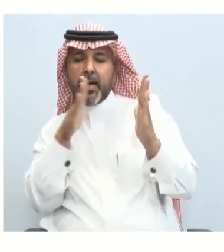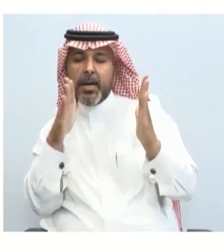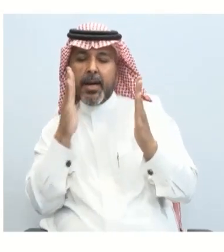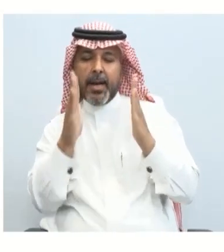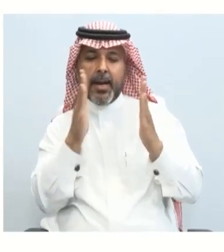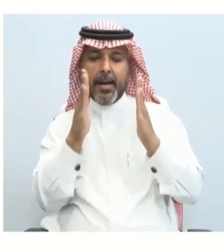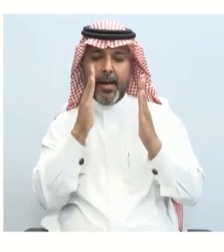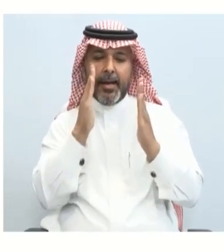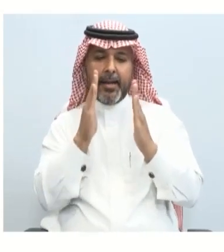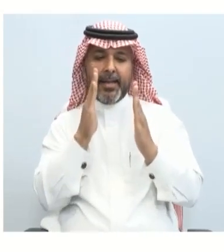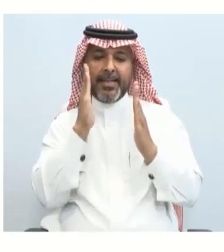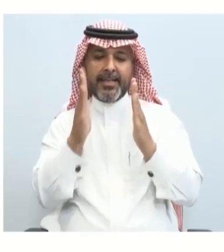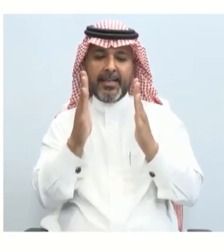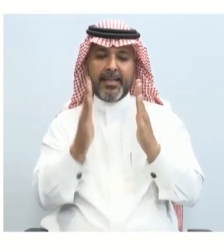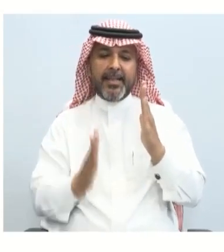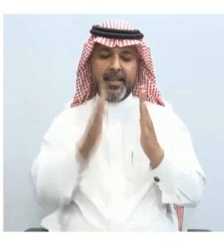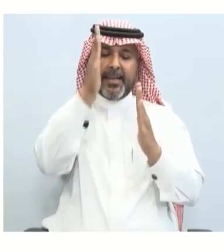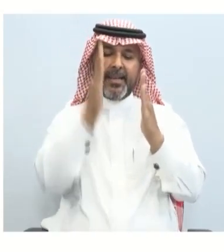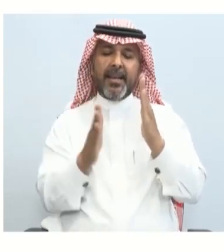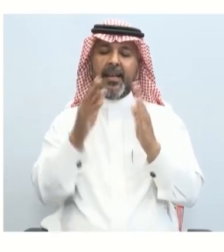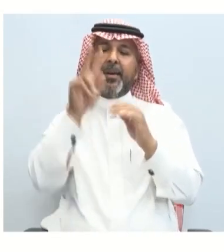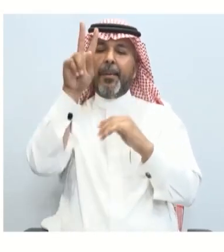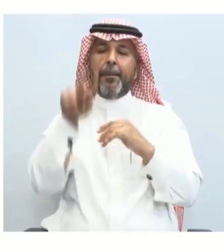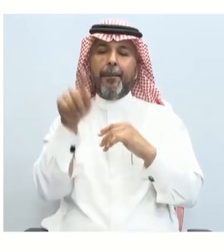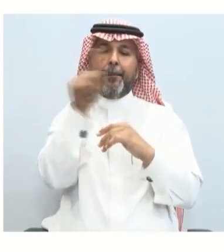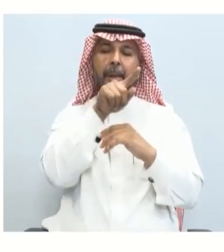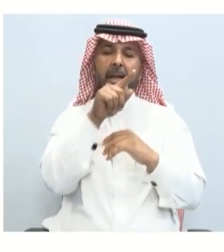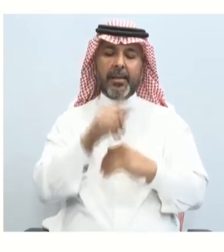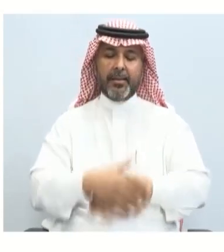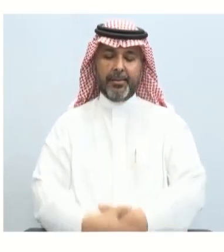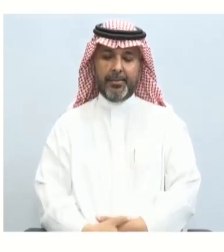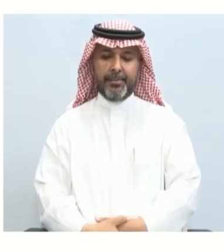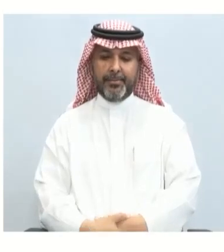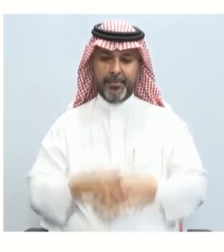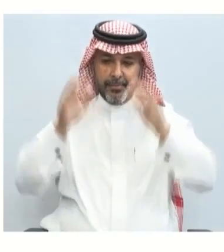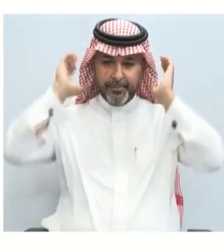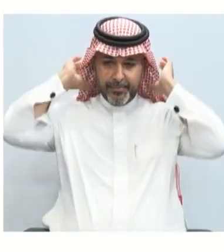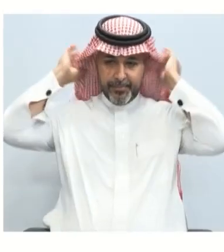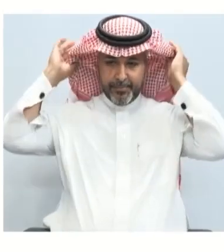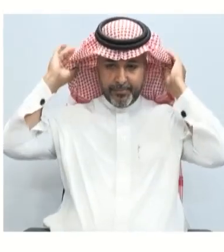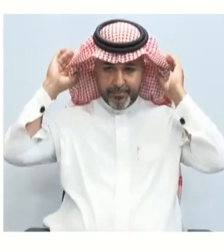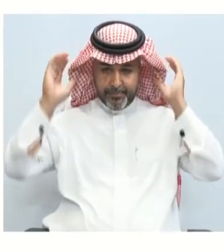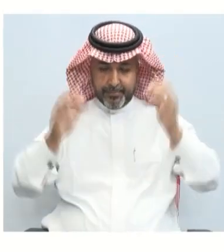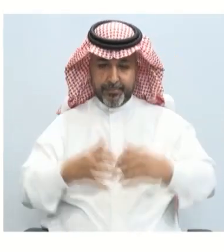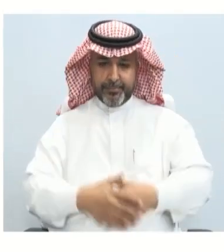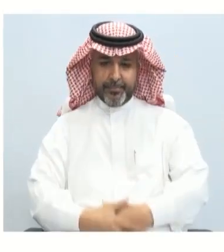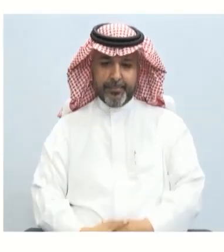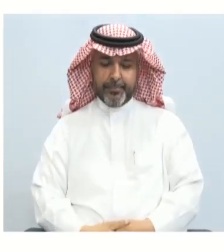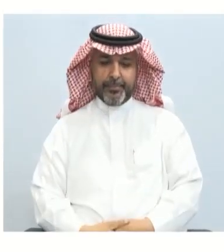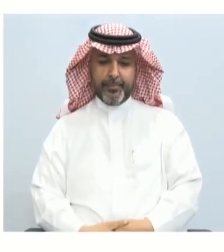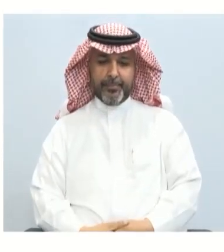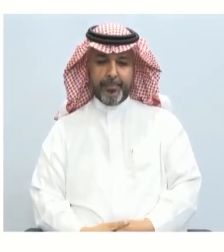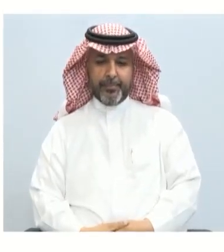شوف من هنا حتى نهايه النمط اللي هو من صفر الى باي فبالتالي كم سيكون طول الدوره هنا نقول